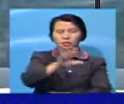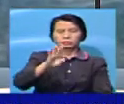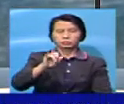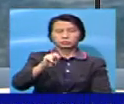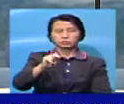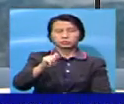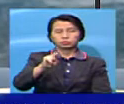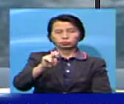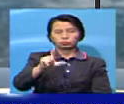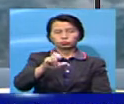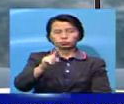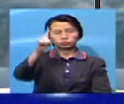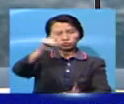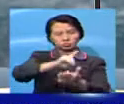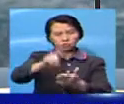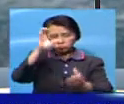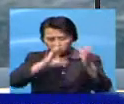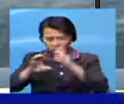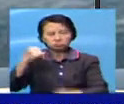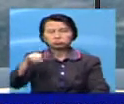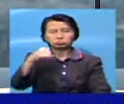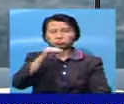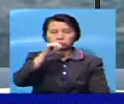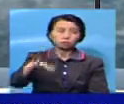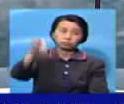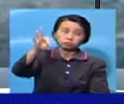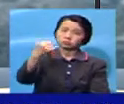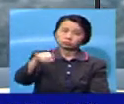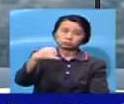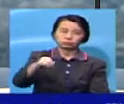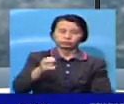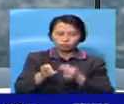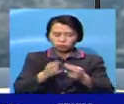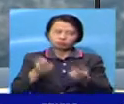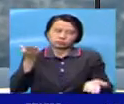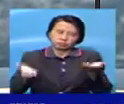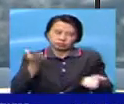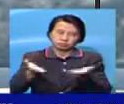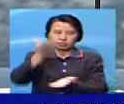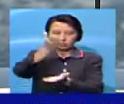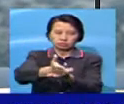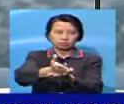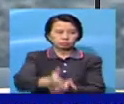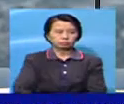berlanjutan selama seminggu masih belum menemui sebarang petunjuk usaha itu mungkin